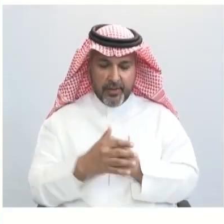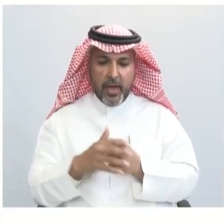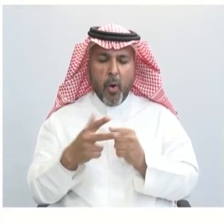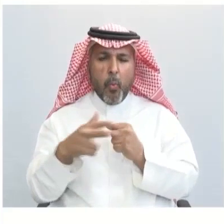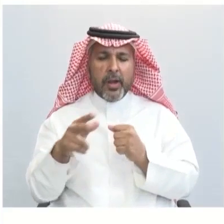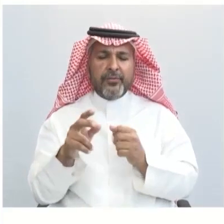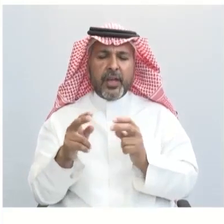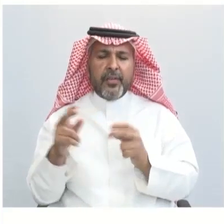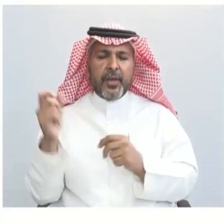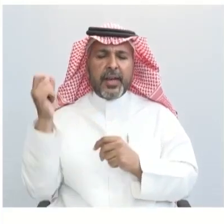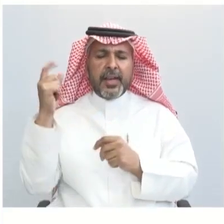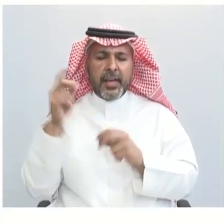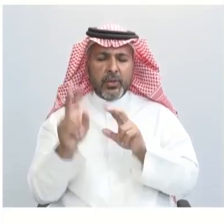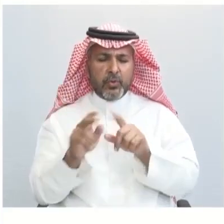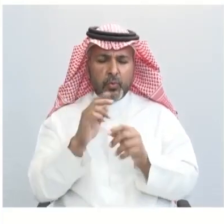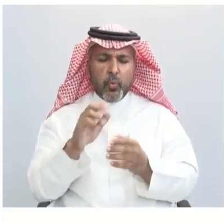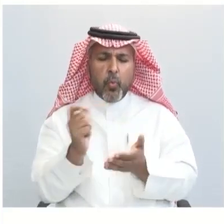المايكروسوفت إيدج وقم بكتابة